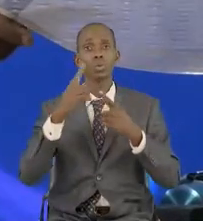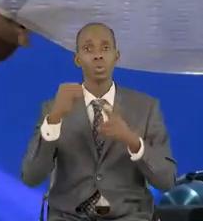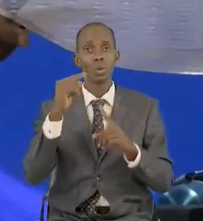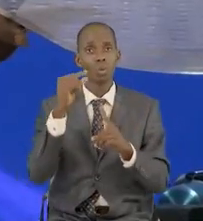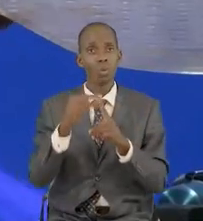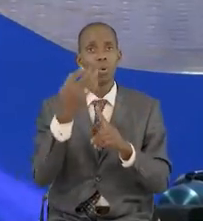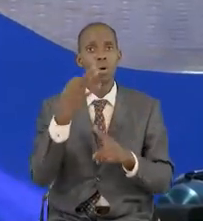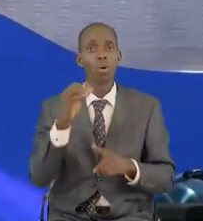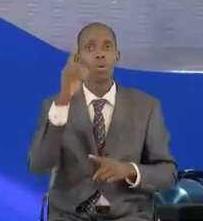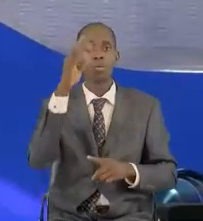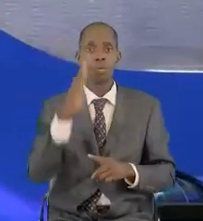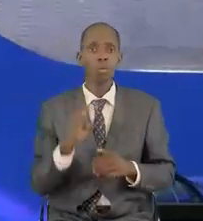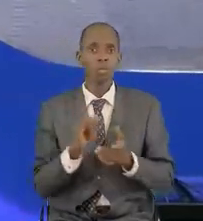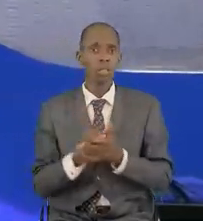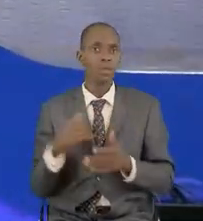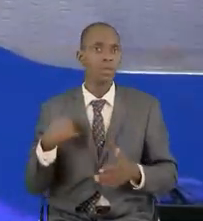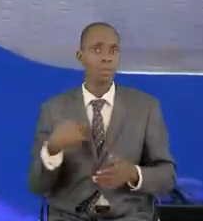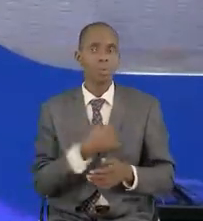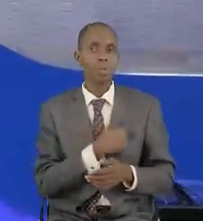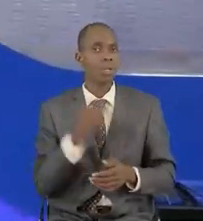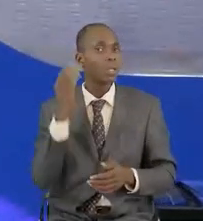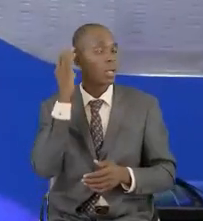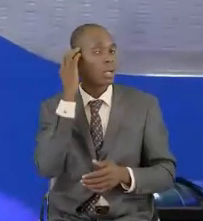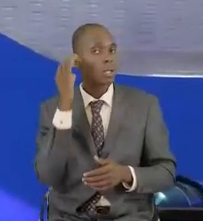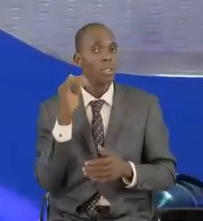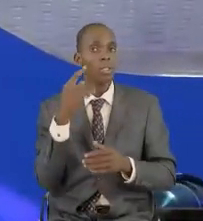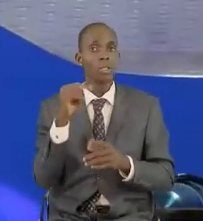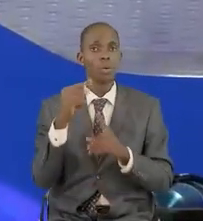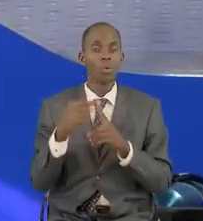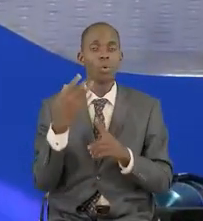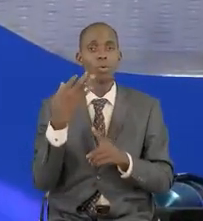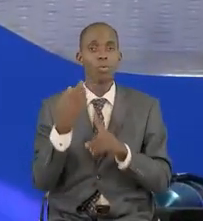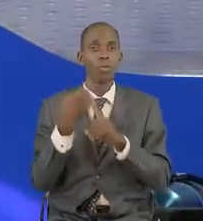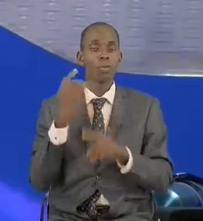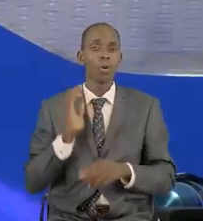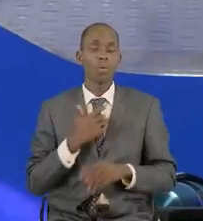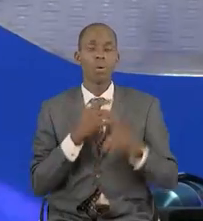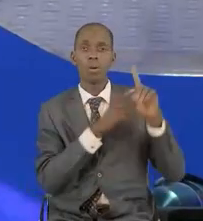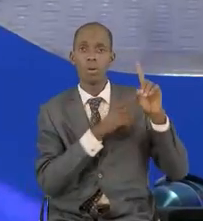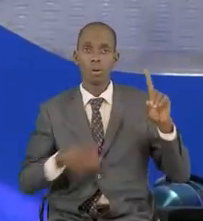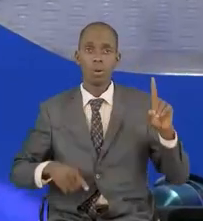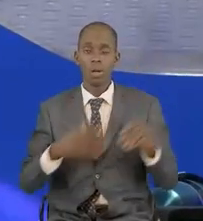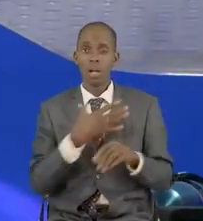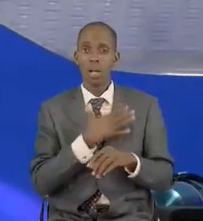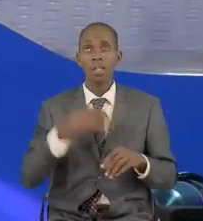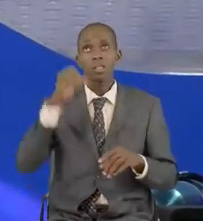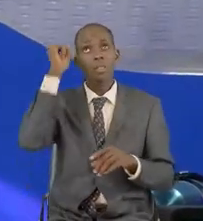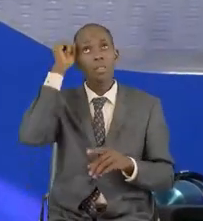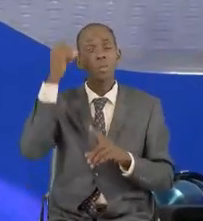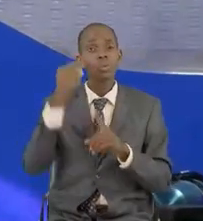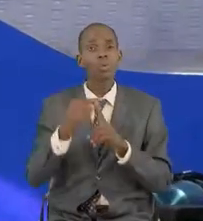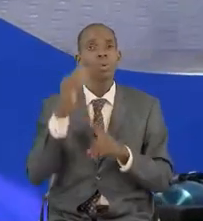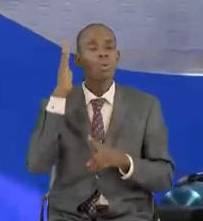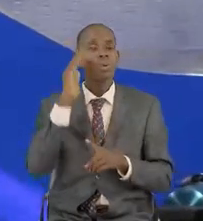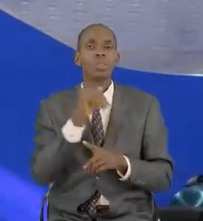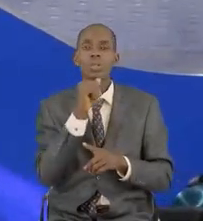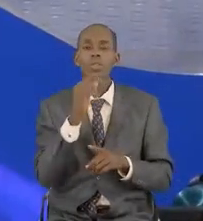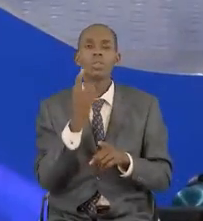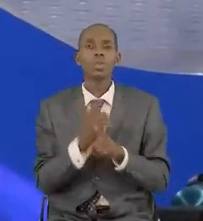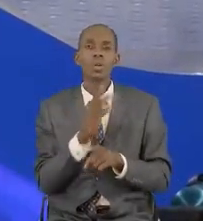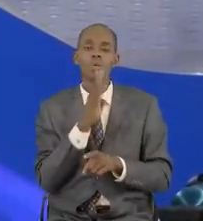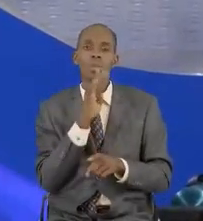c'est honneur et la solution la part de Dieu que nous que nous entendons et la part de Dieu et notre Seigneur